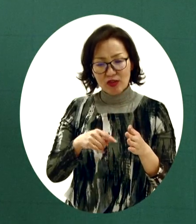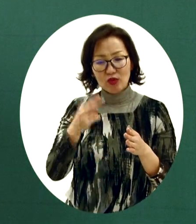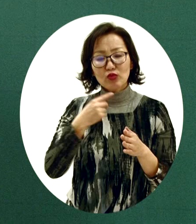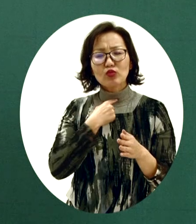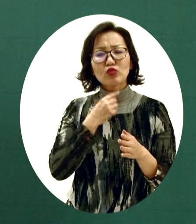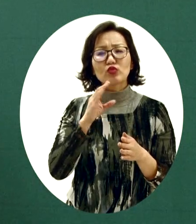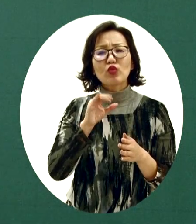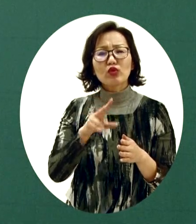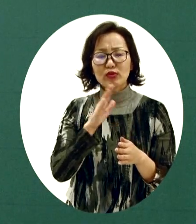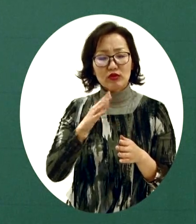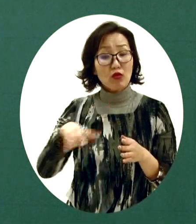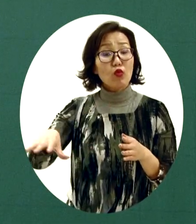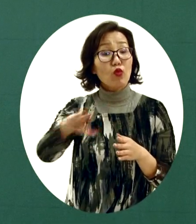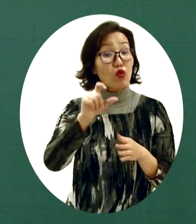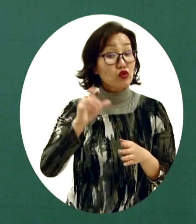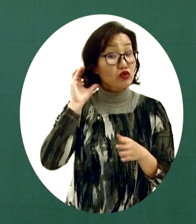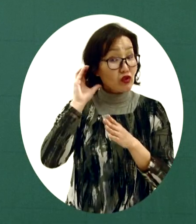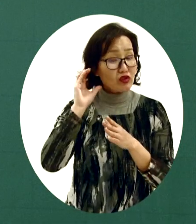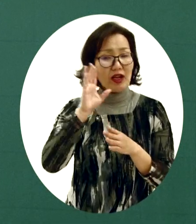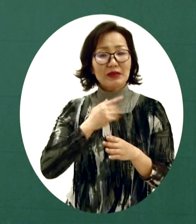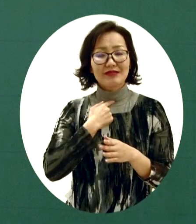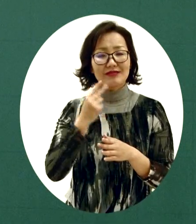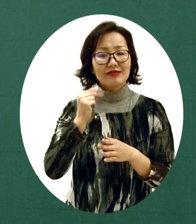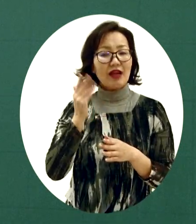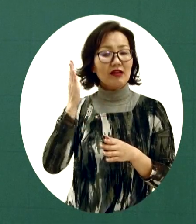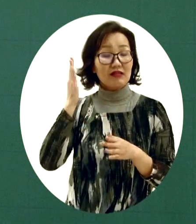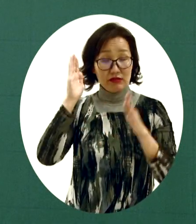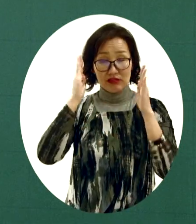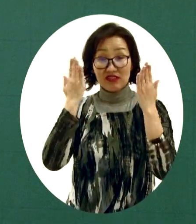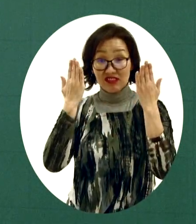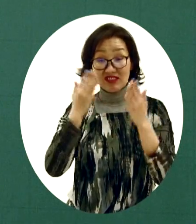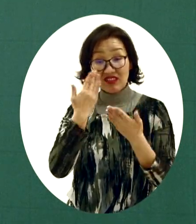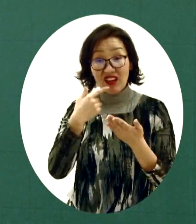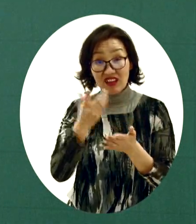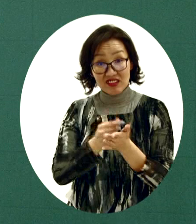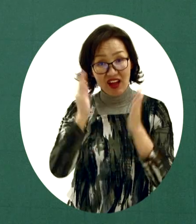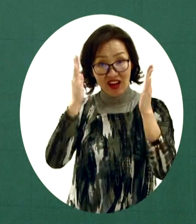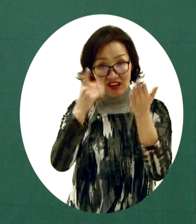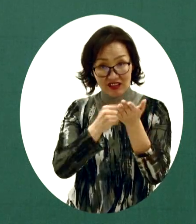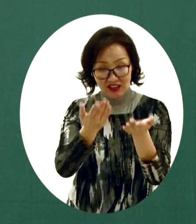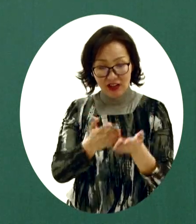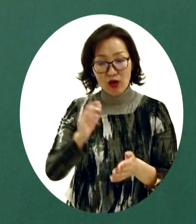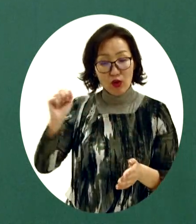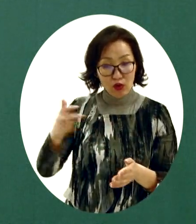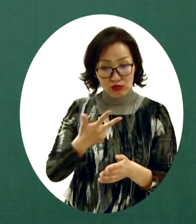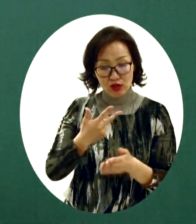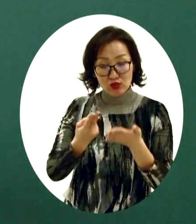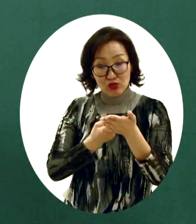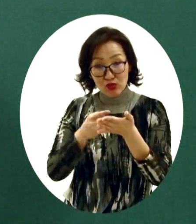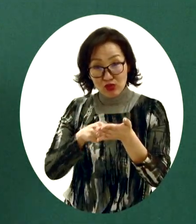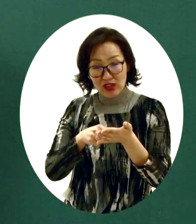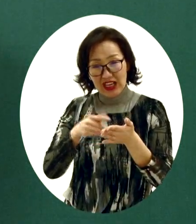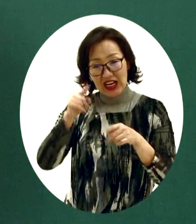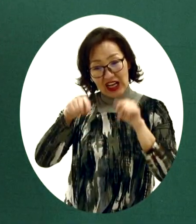дуу сул биш тухайн ангийн бүх хүүхдүүдэд сонсогдохоор ярихад анхаарах ёстой юм байна. Гуравдугаарт нь